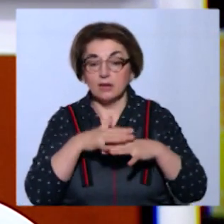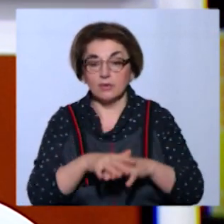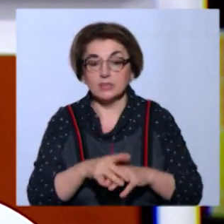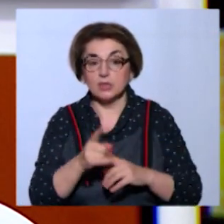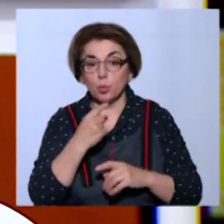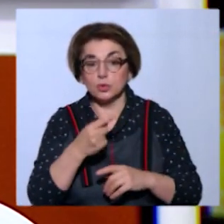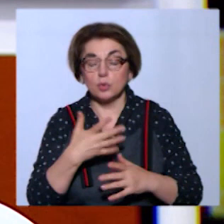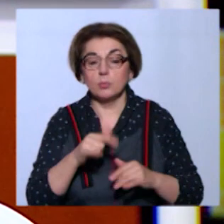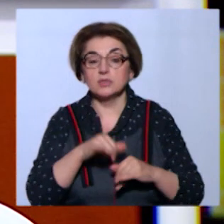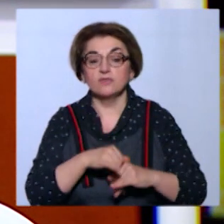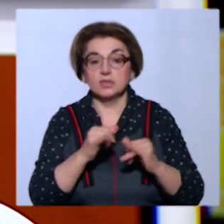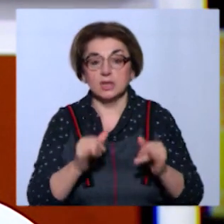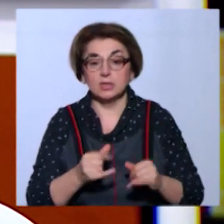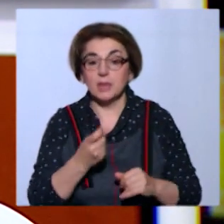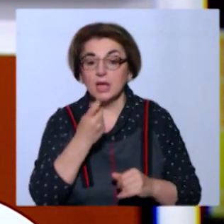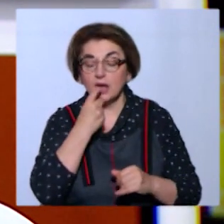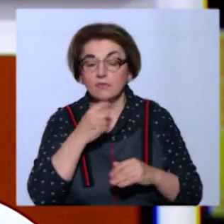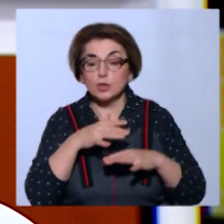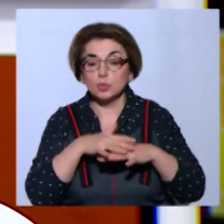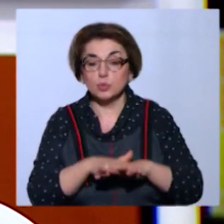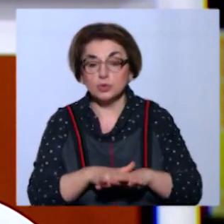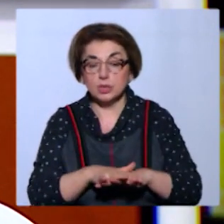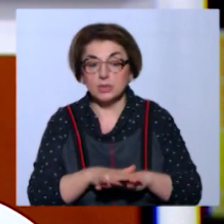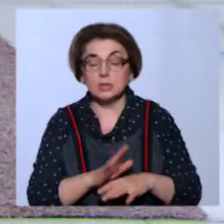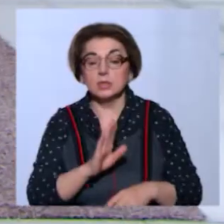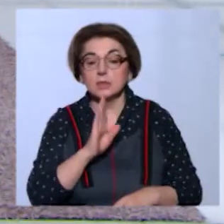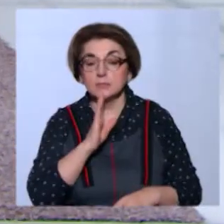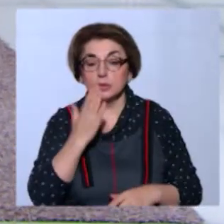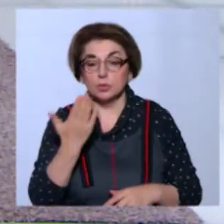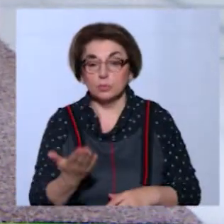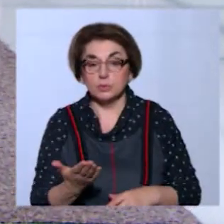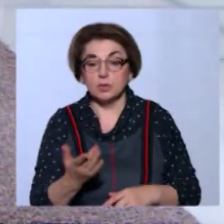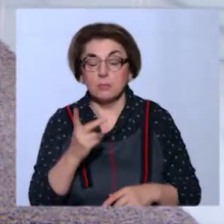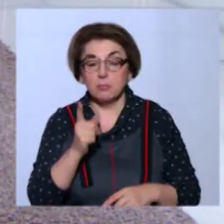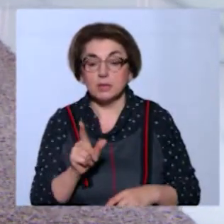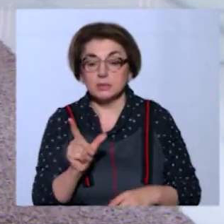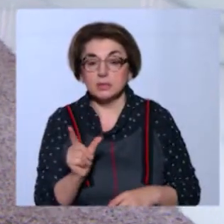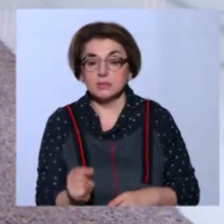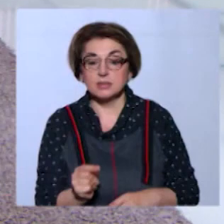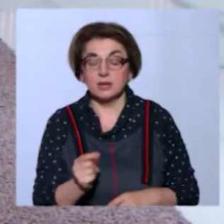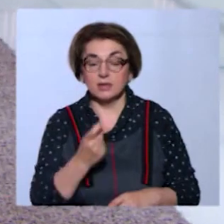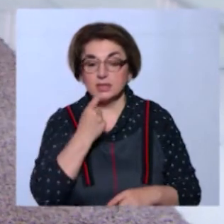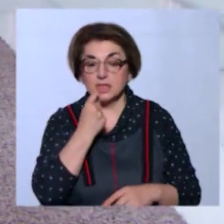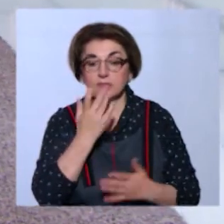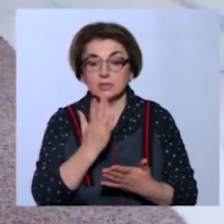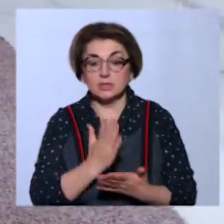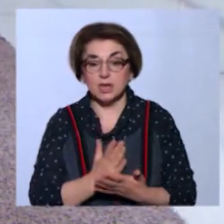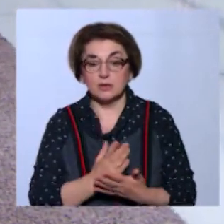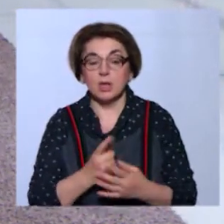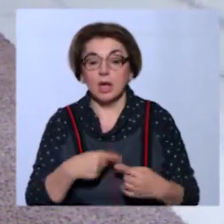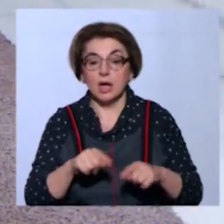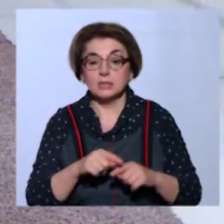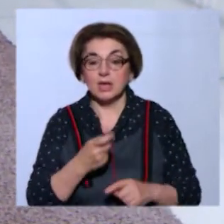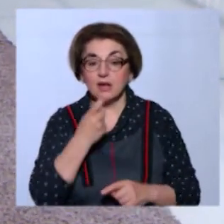რომელშიც ვითარდება კვერცხუჯრედი, მდედრობითი სასქესო უჯრედი, მას წყვილი საკვერცხი აქვს და ასევე აქვს